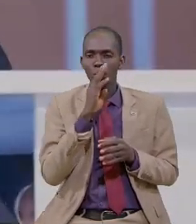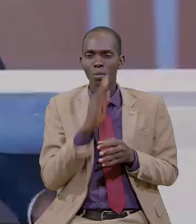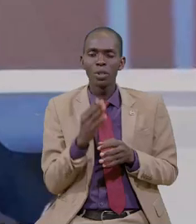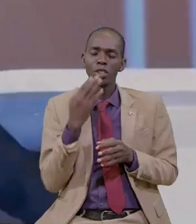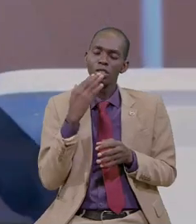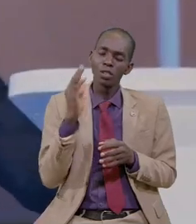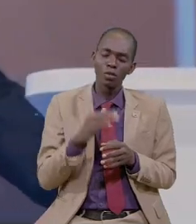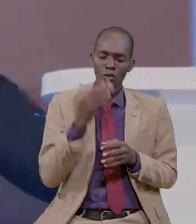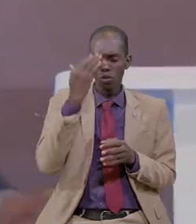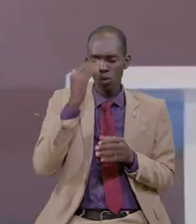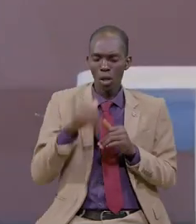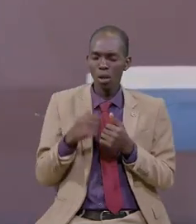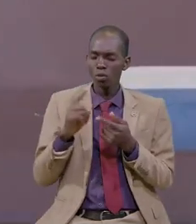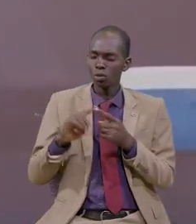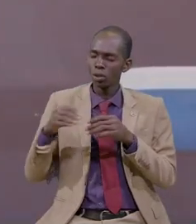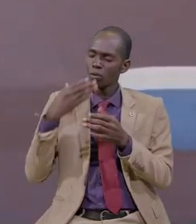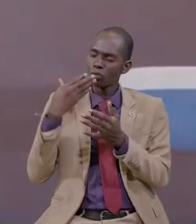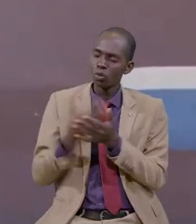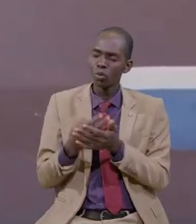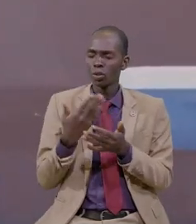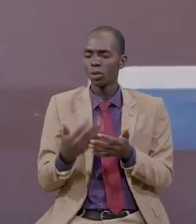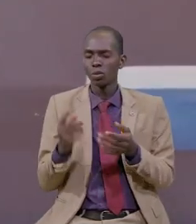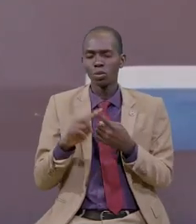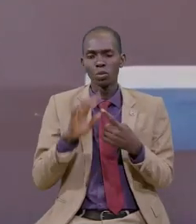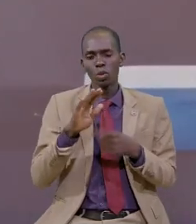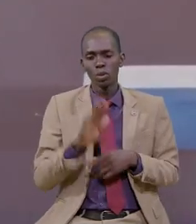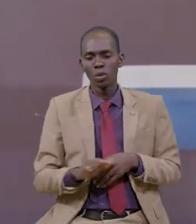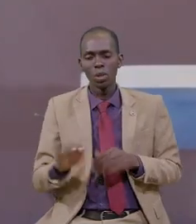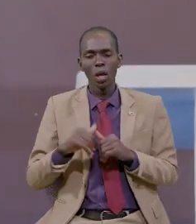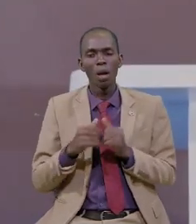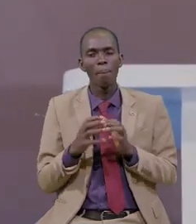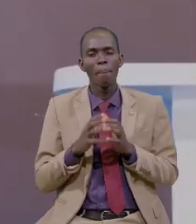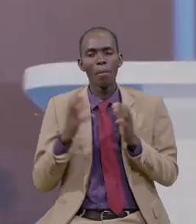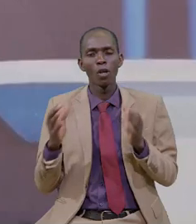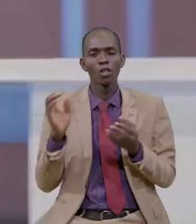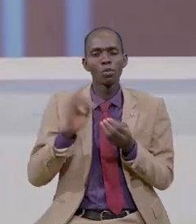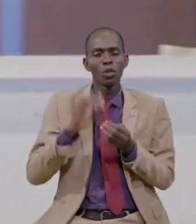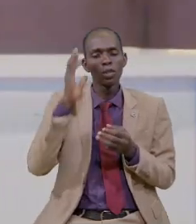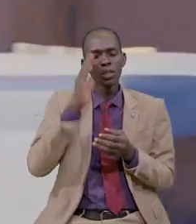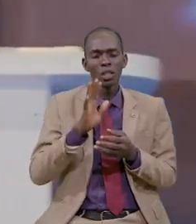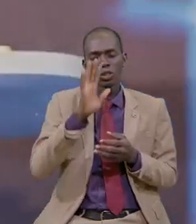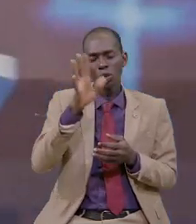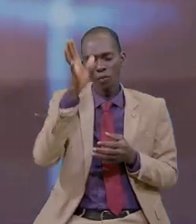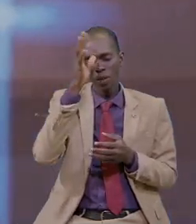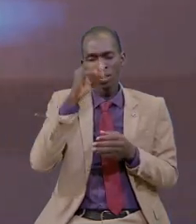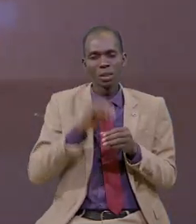si vous qui êtes mauvais savez donner de bonnes choses à vos enfants, à combien plus forte raison votre Père donnera-t-il